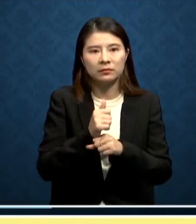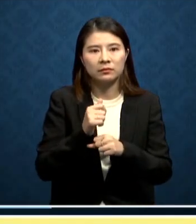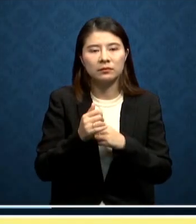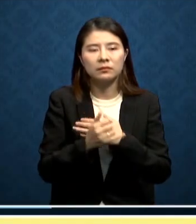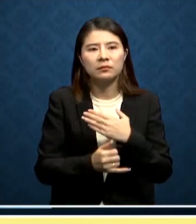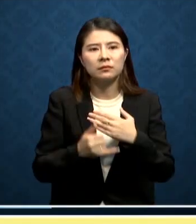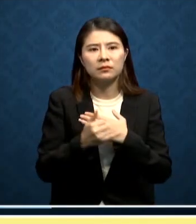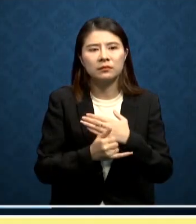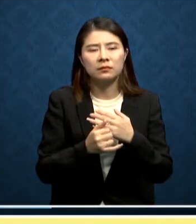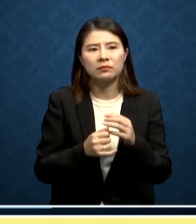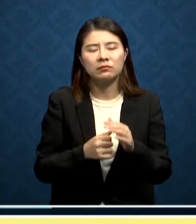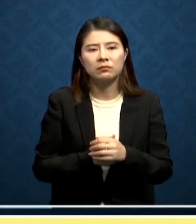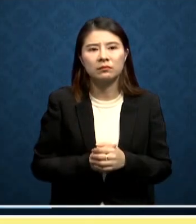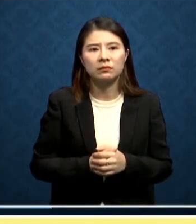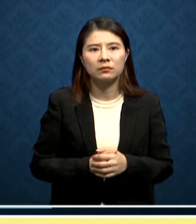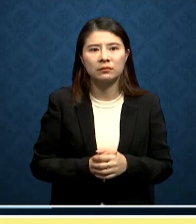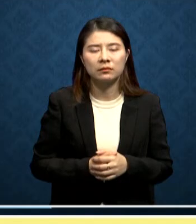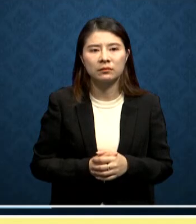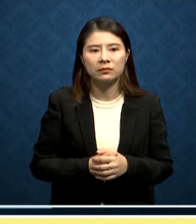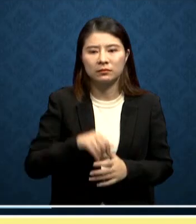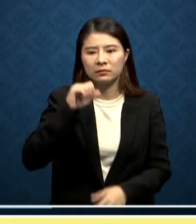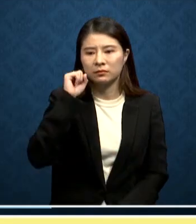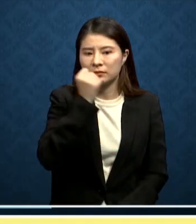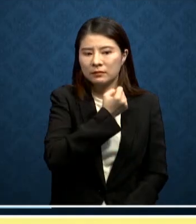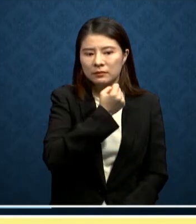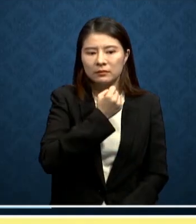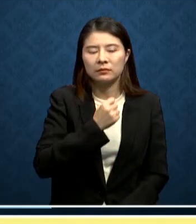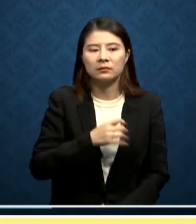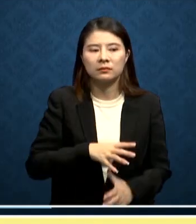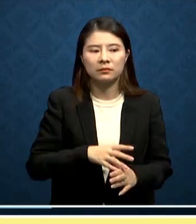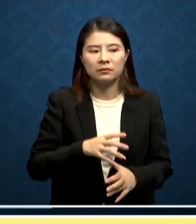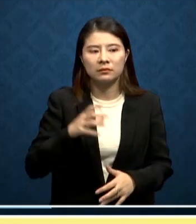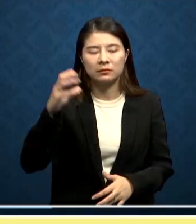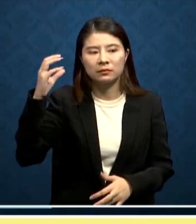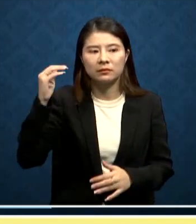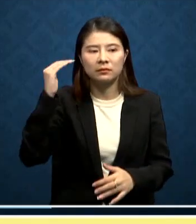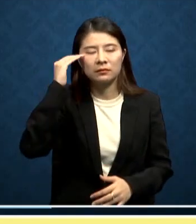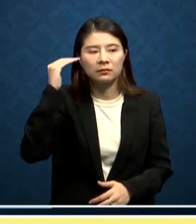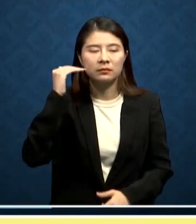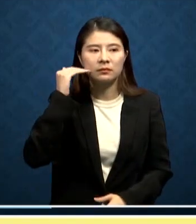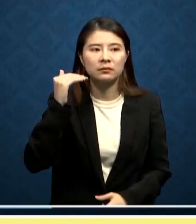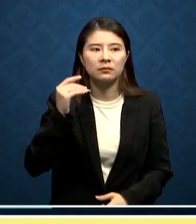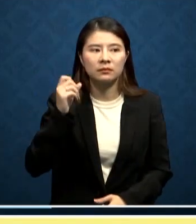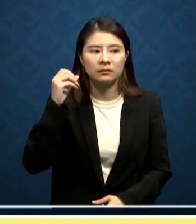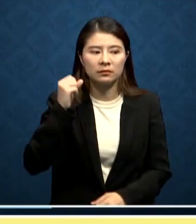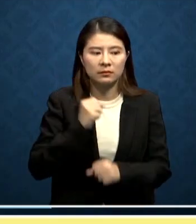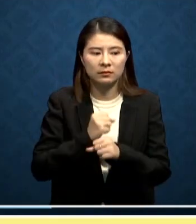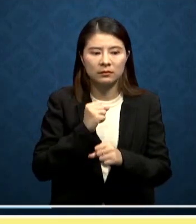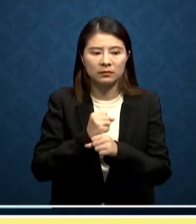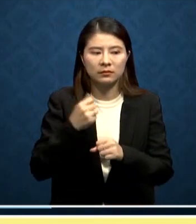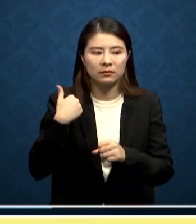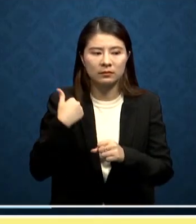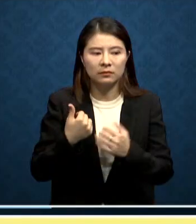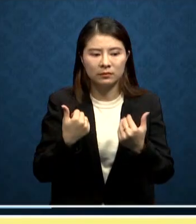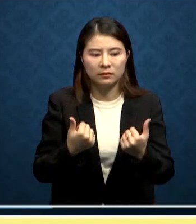เี่จะเห็นไม่ไม่มีเอ่อไต้หวเอไอที่เกาหลีเนี่ยไม่มีนะก็อย่างว่าบ้าน